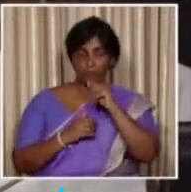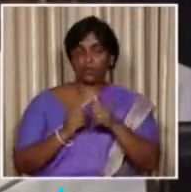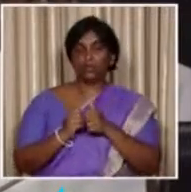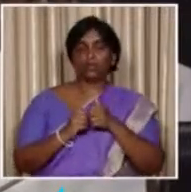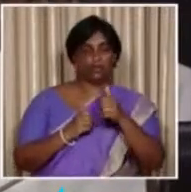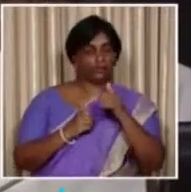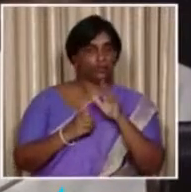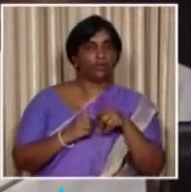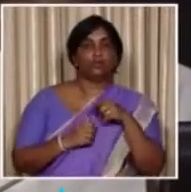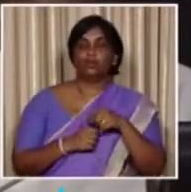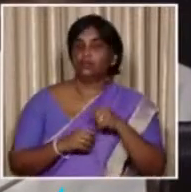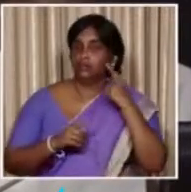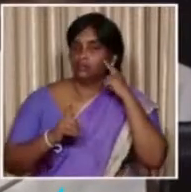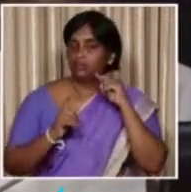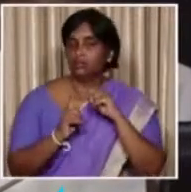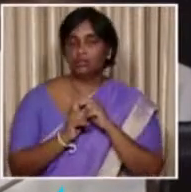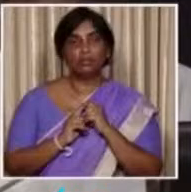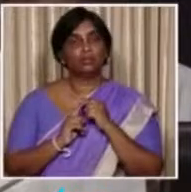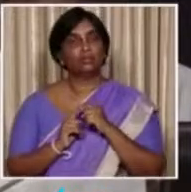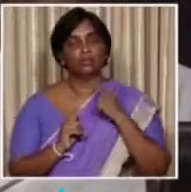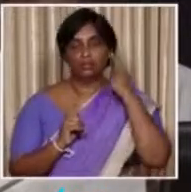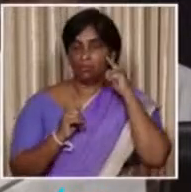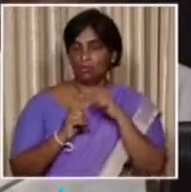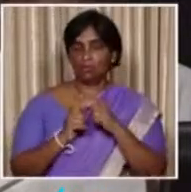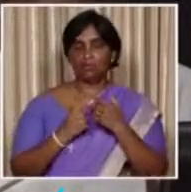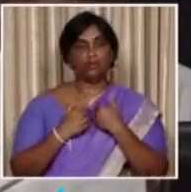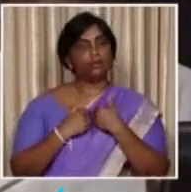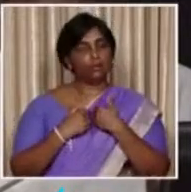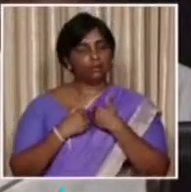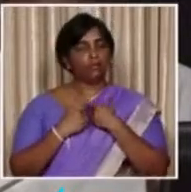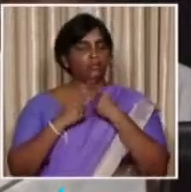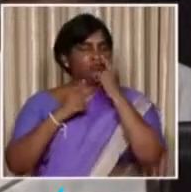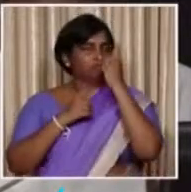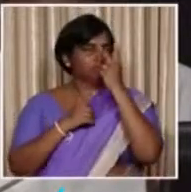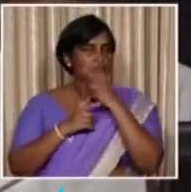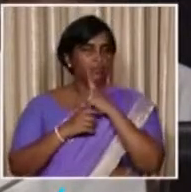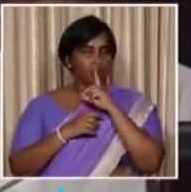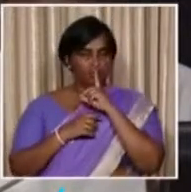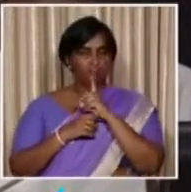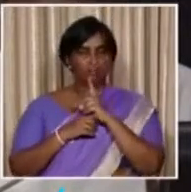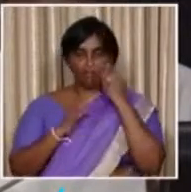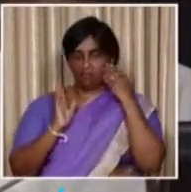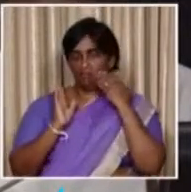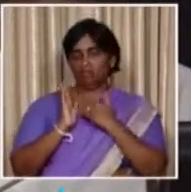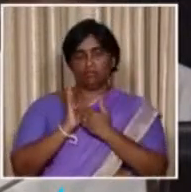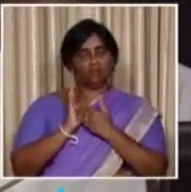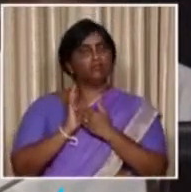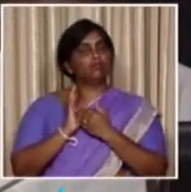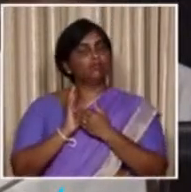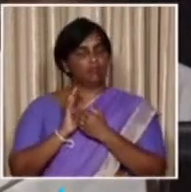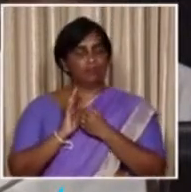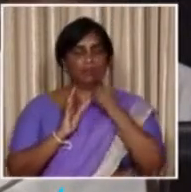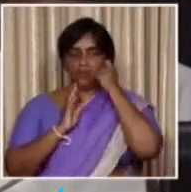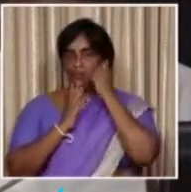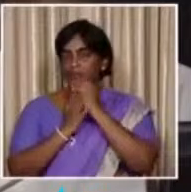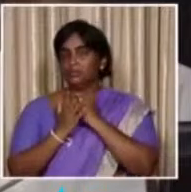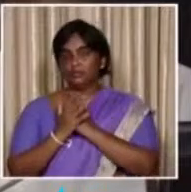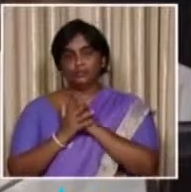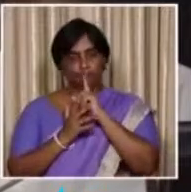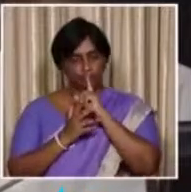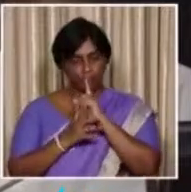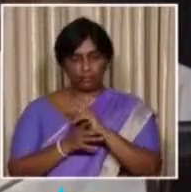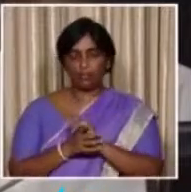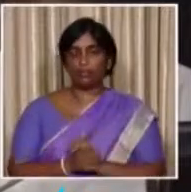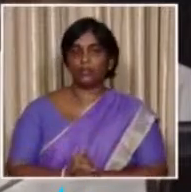ඕනේ. එතකොට මේකෙදි මම කීපයක් කියනවා. මමටත් බලපාන මේ යෝජනා කීපයක් ගැන කතා